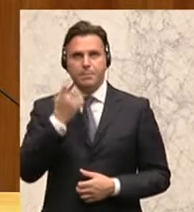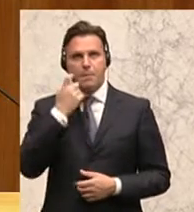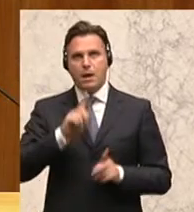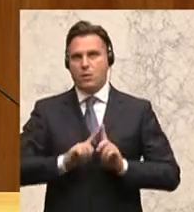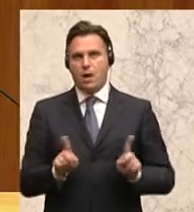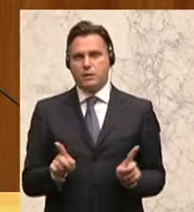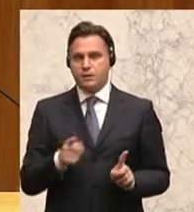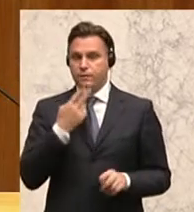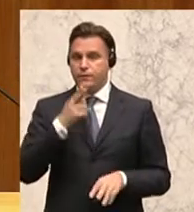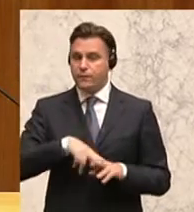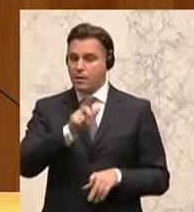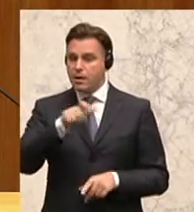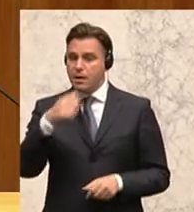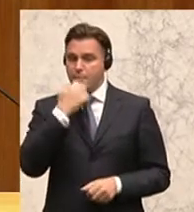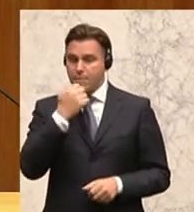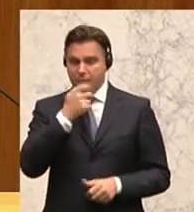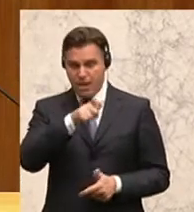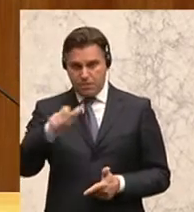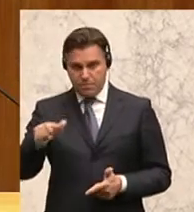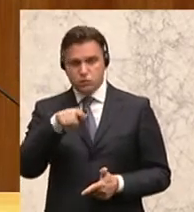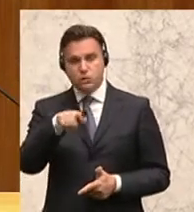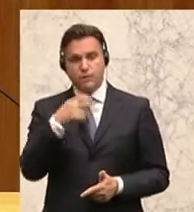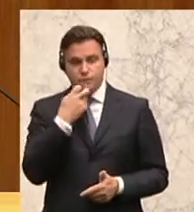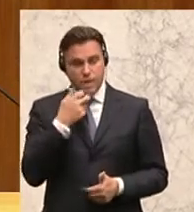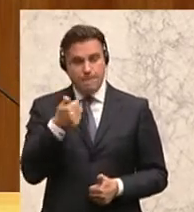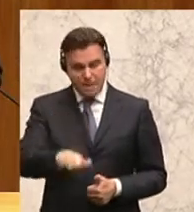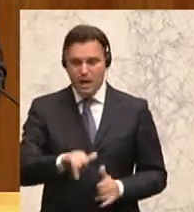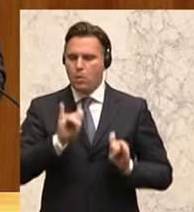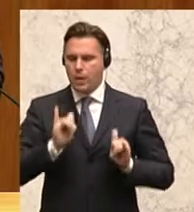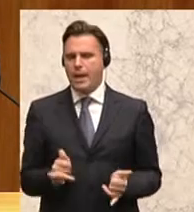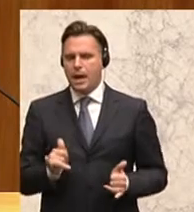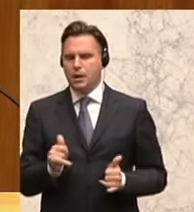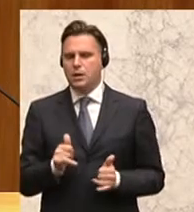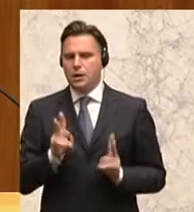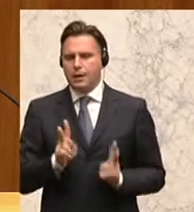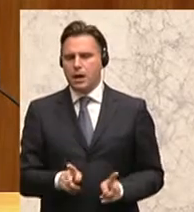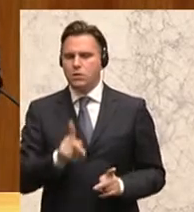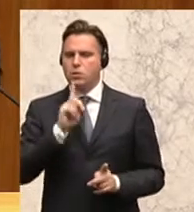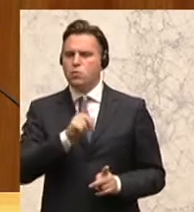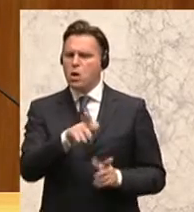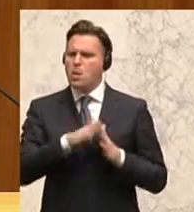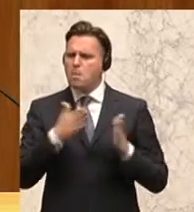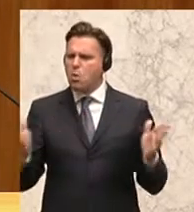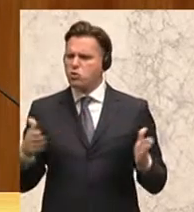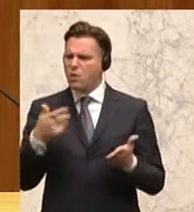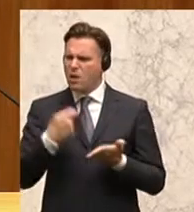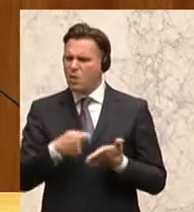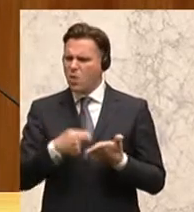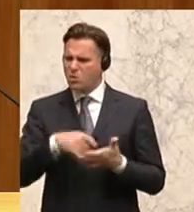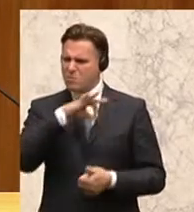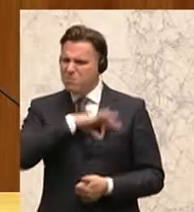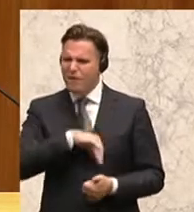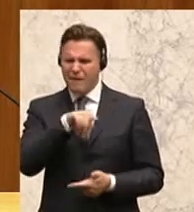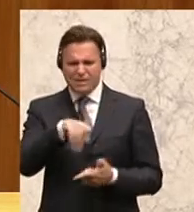wenn Privatpersonen sich beteiligen wollen, dass dies auch möglich gemacht wird und dass nicht irgendeine Prospektkosten und Pflicht einfach nur verändert werden, sondern